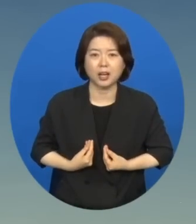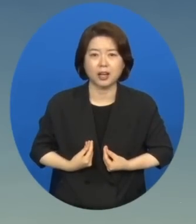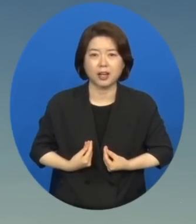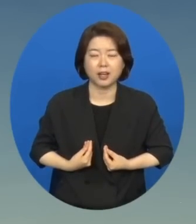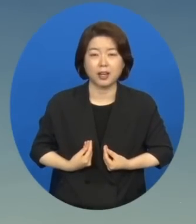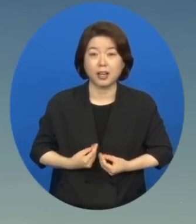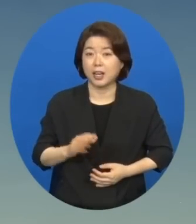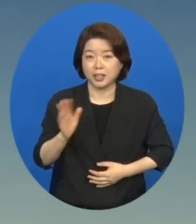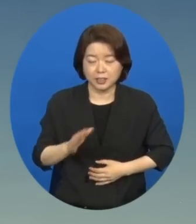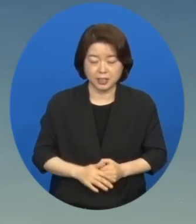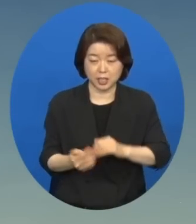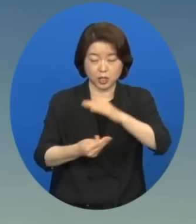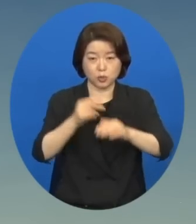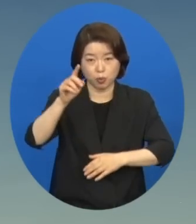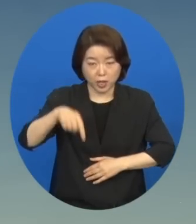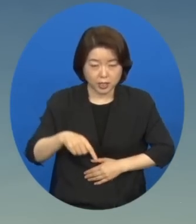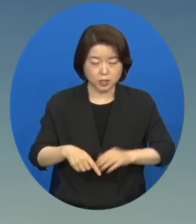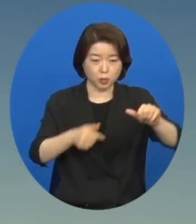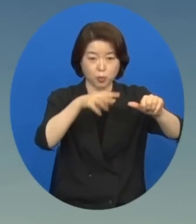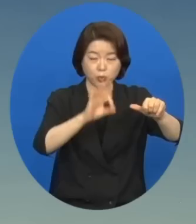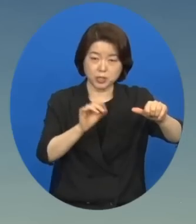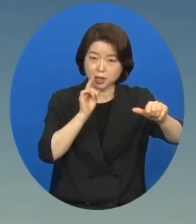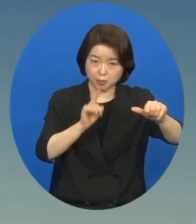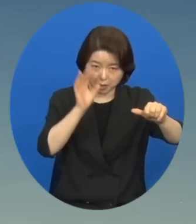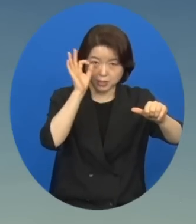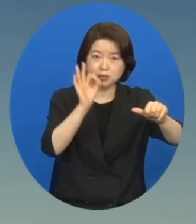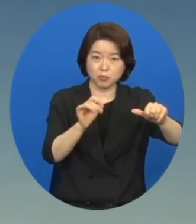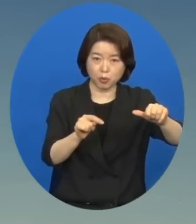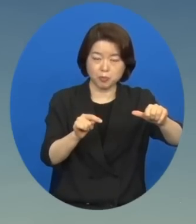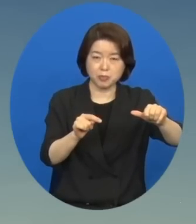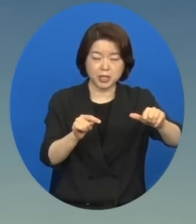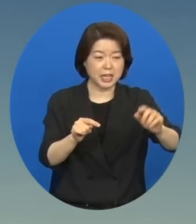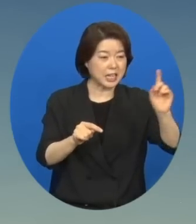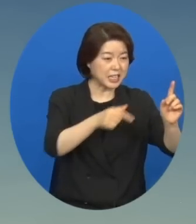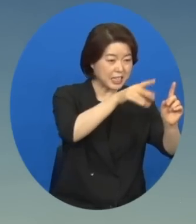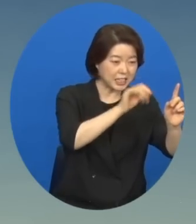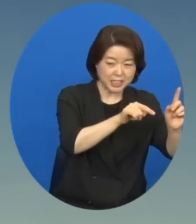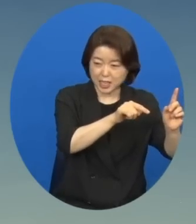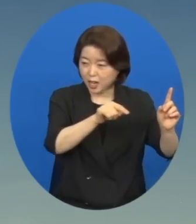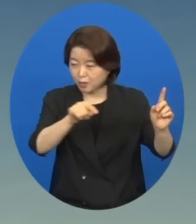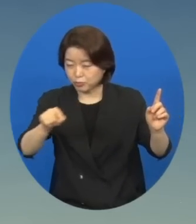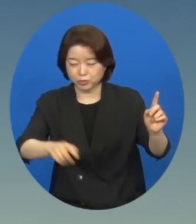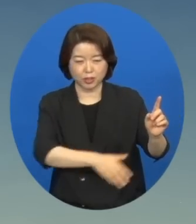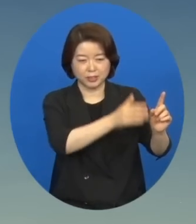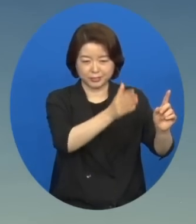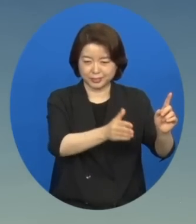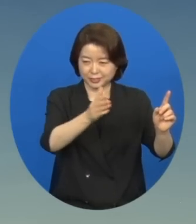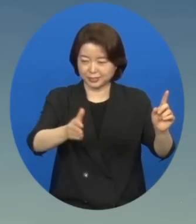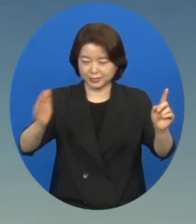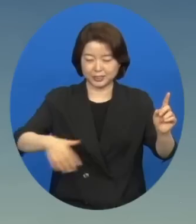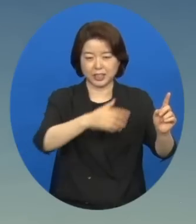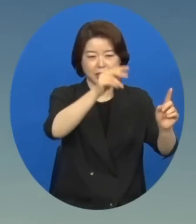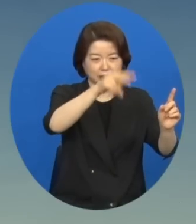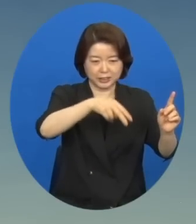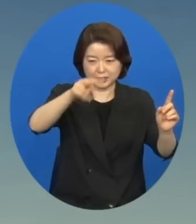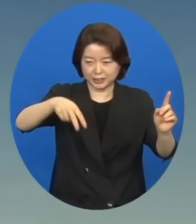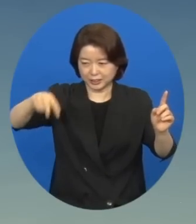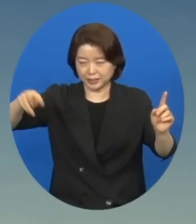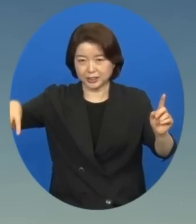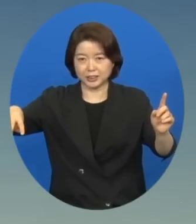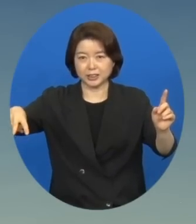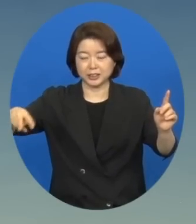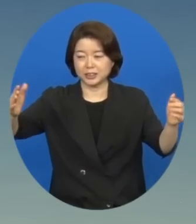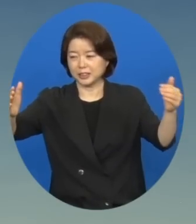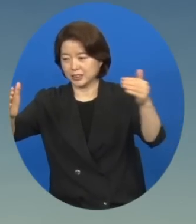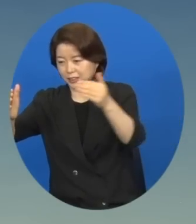사실 이 요한일서 5장의 말씀은 요한일서 1장부터 차근차근히 읽어나가면서 도달하게